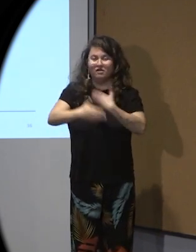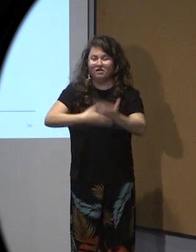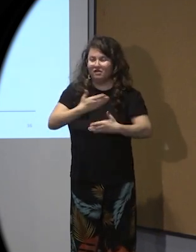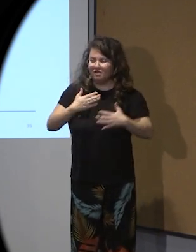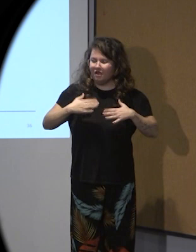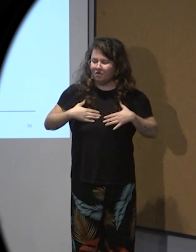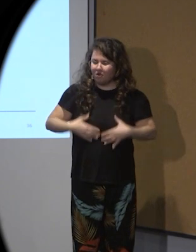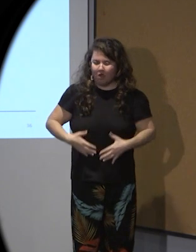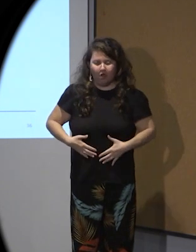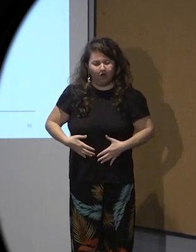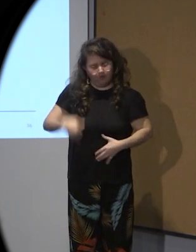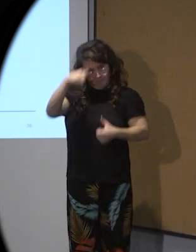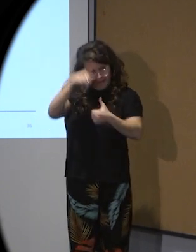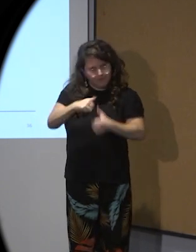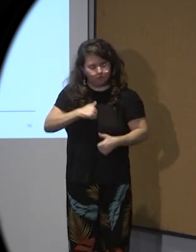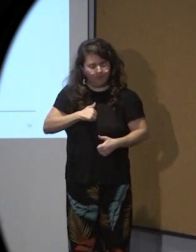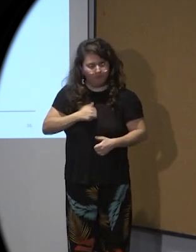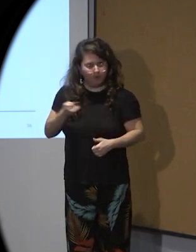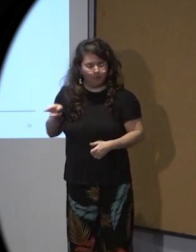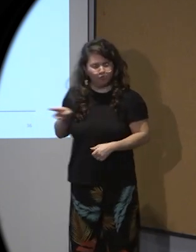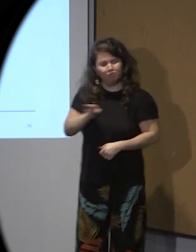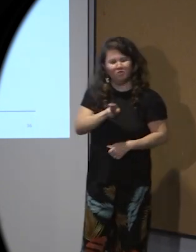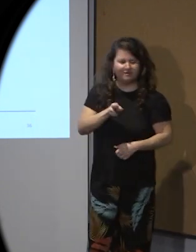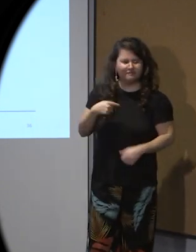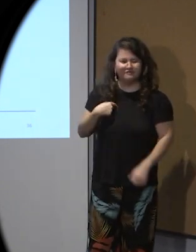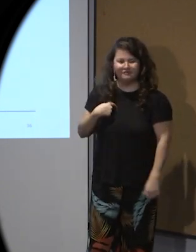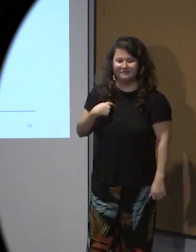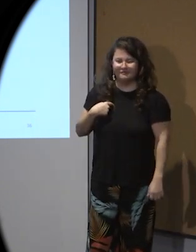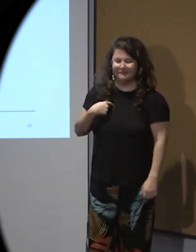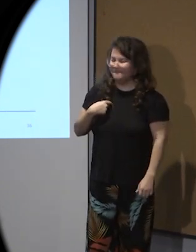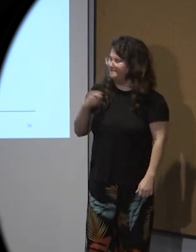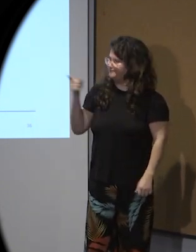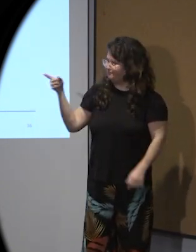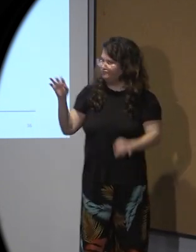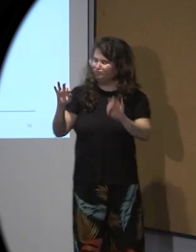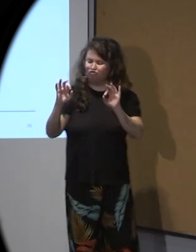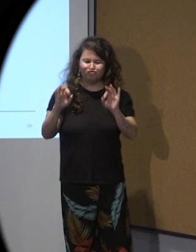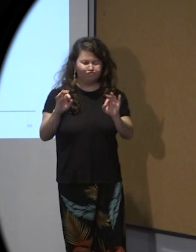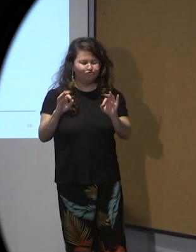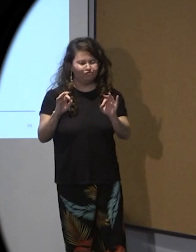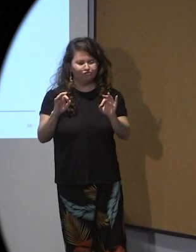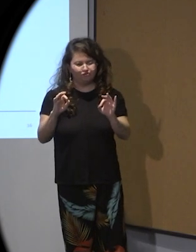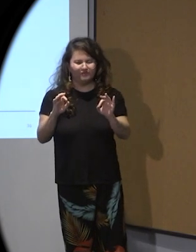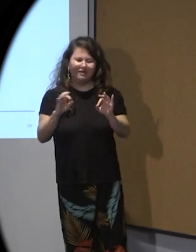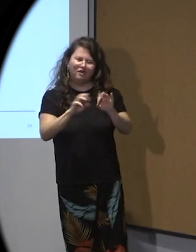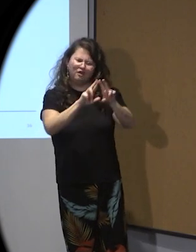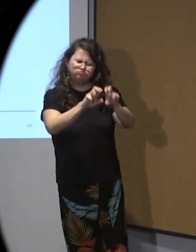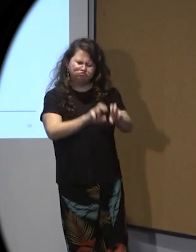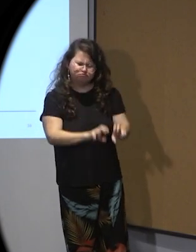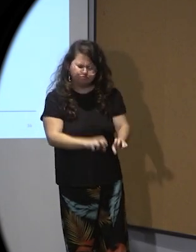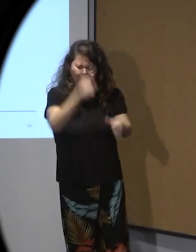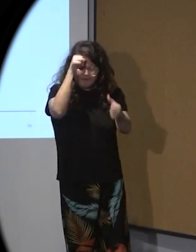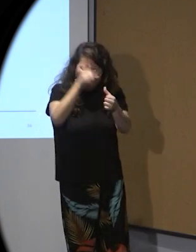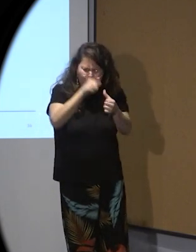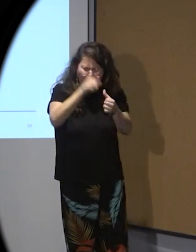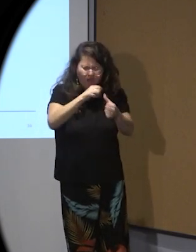réflexes, Oui, reprend alors les... c'est de mon expérience professionnelle. Je n'ai pas fait de lecture approfondie à ce sujet-là, donc je n'ai pas